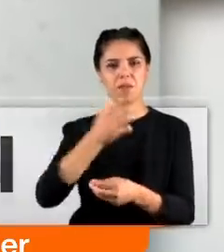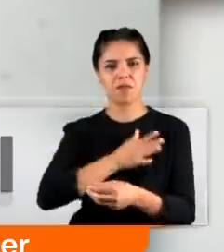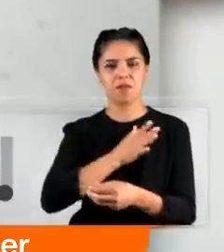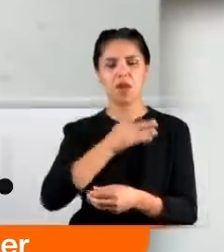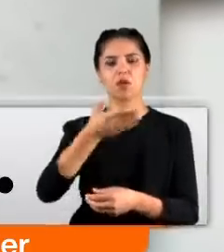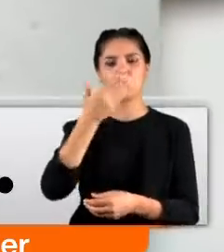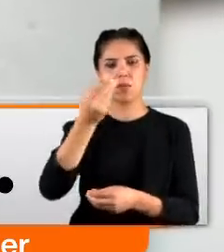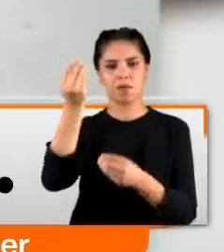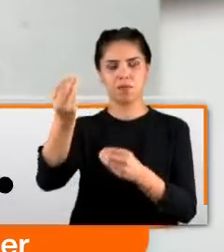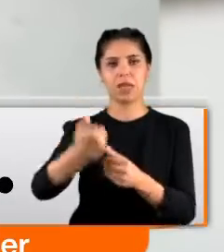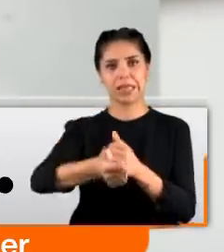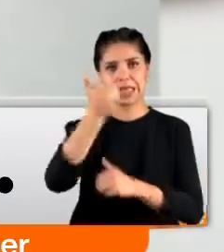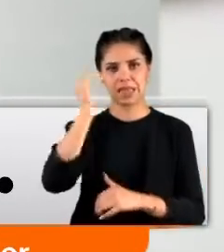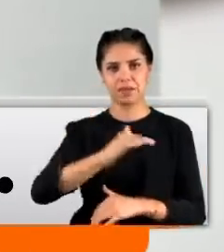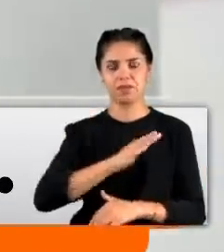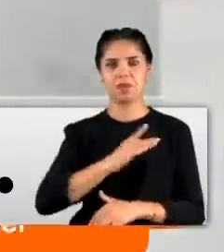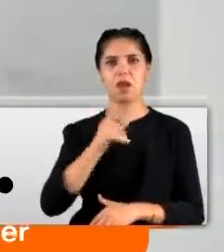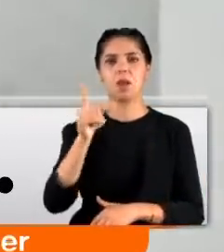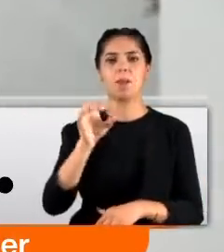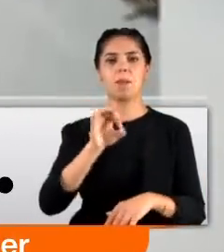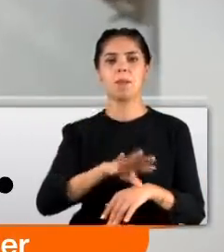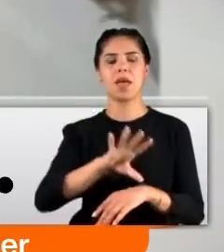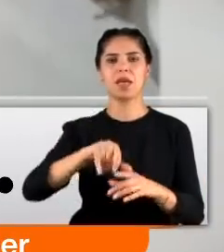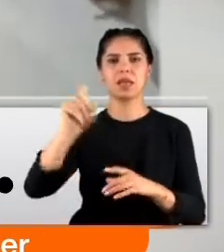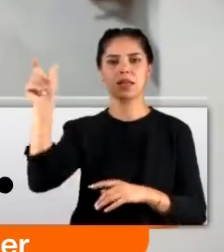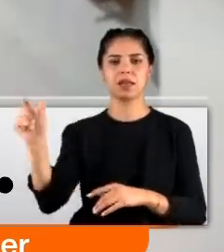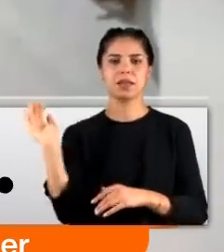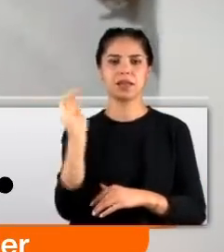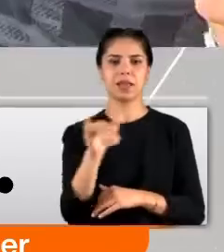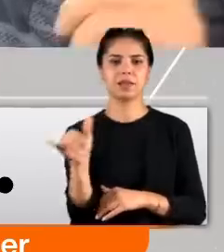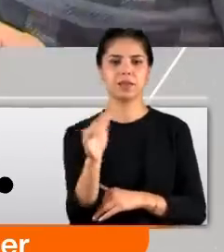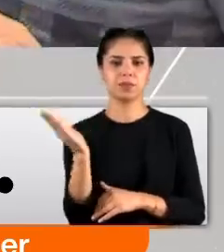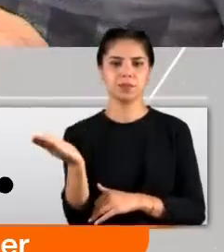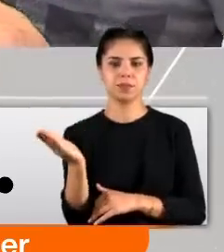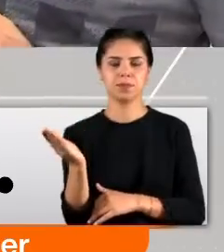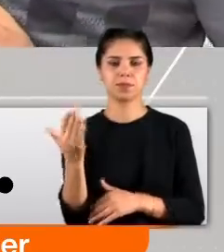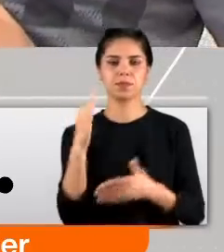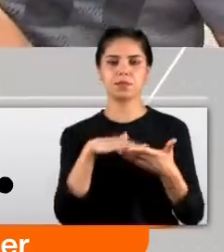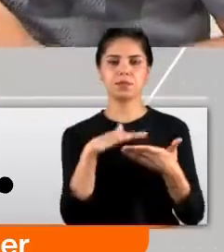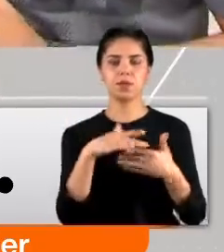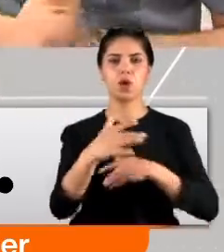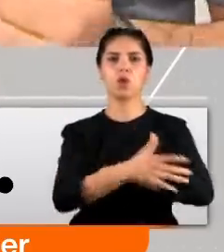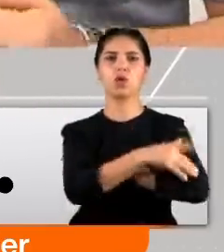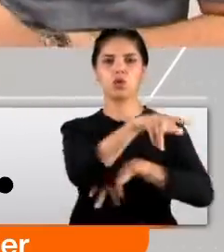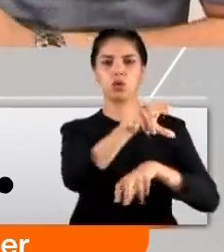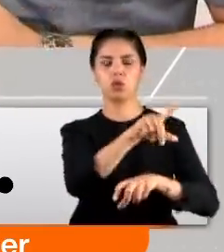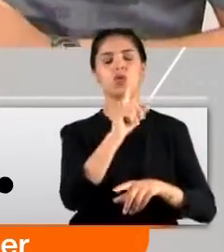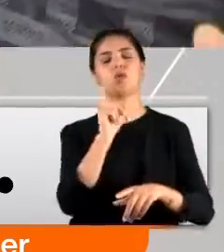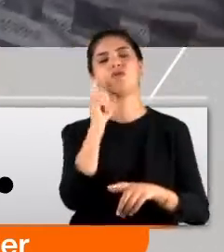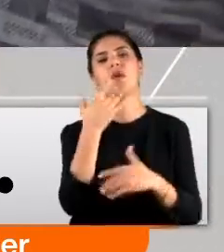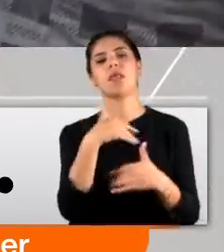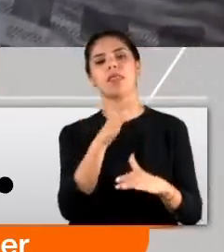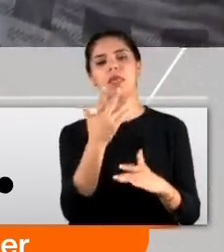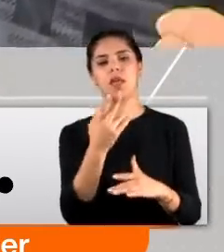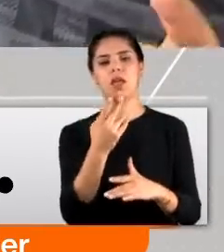Teslimatı yapıp hemen dönecekti ama fırsat kollayan hırsız çok yakınındaydı. Bir arkadaş burada köşe başında oturuyor, farkında değildim tabii.